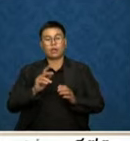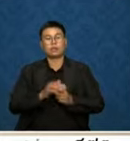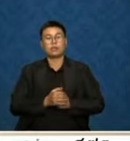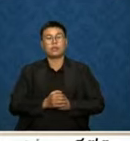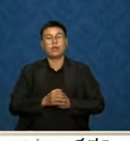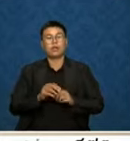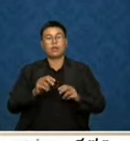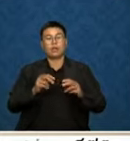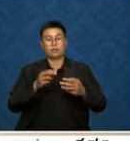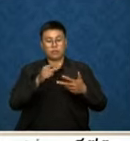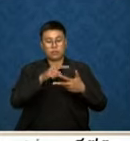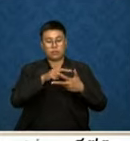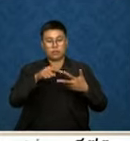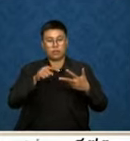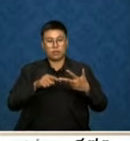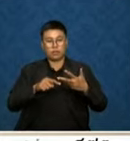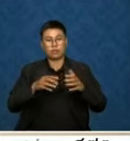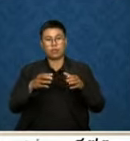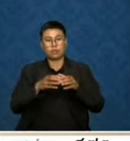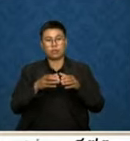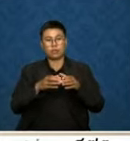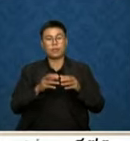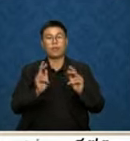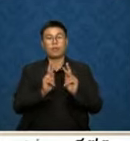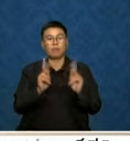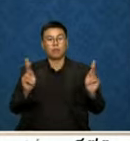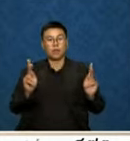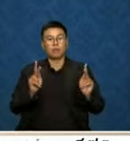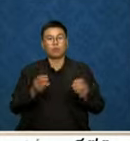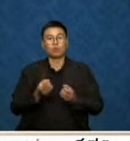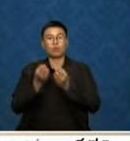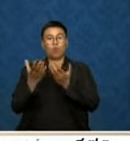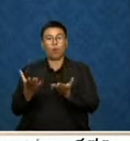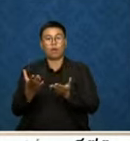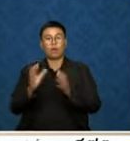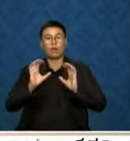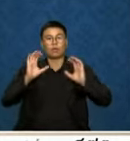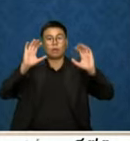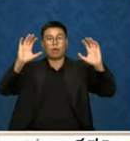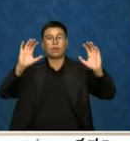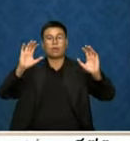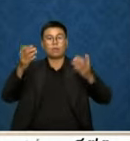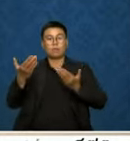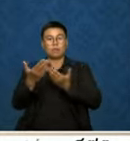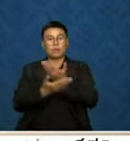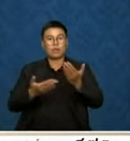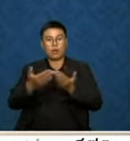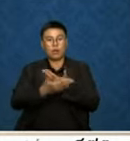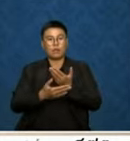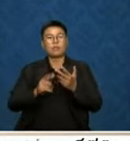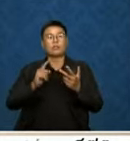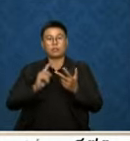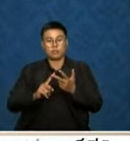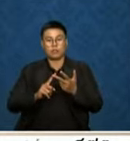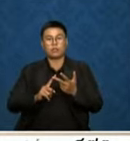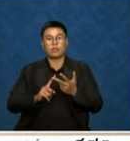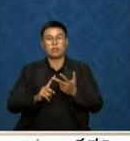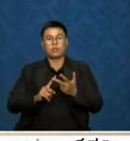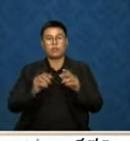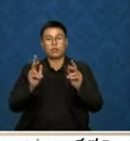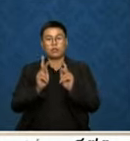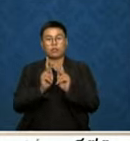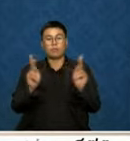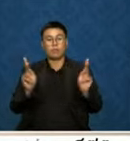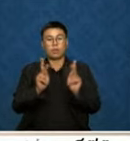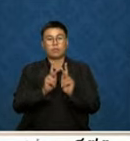กับกรรมการวิสามัญหรือส่งให้รัฐบาลพิจารณาหรือให้กรรม